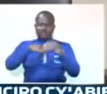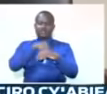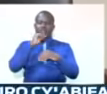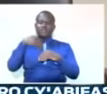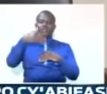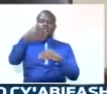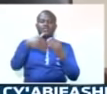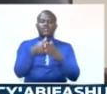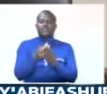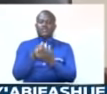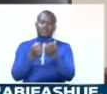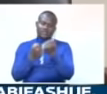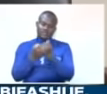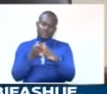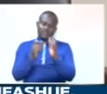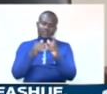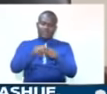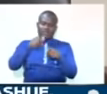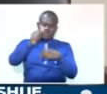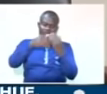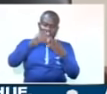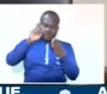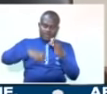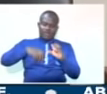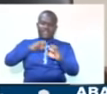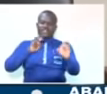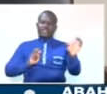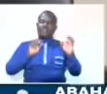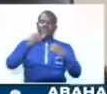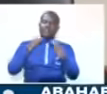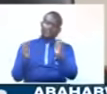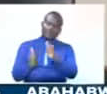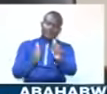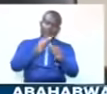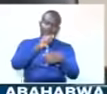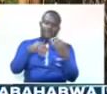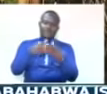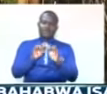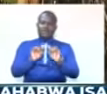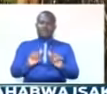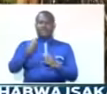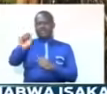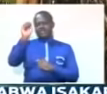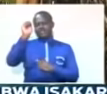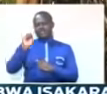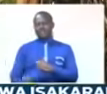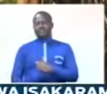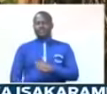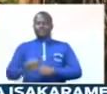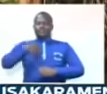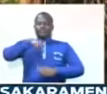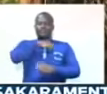atazahora asindagizwa ahubwo nawe akwiye kuba yavayo akanasindagiza abandi bakiri hasi. Twakoze